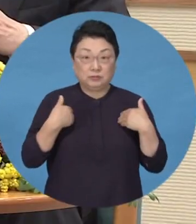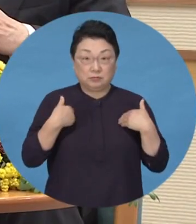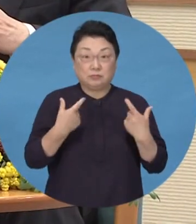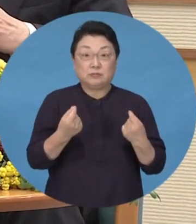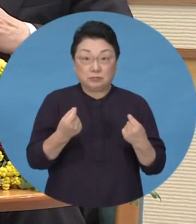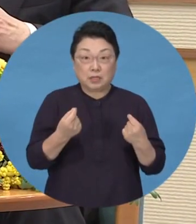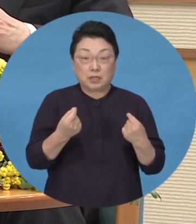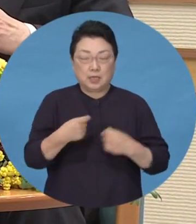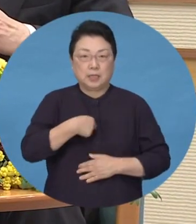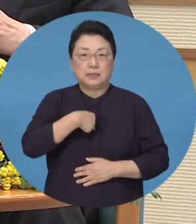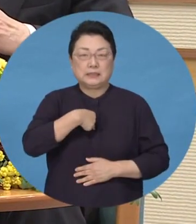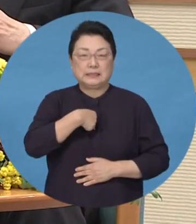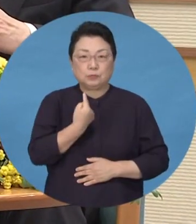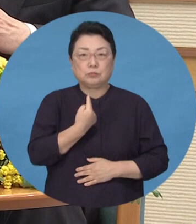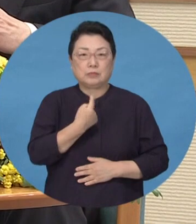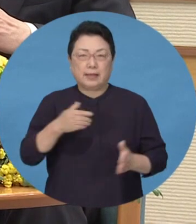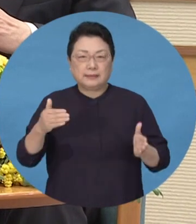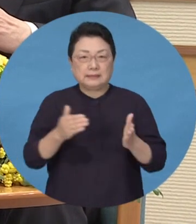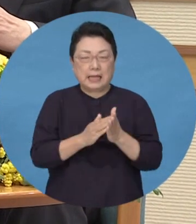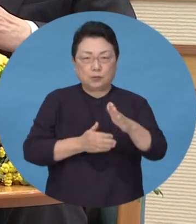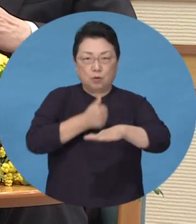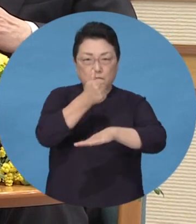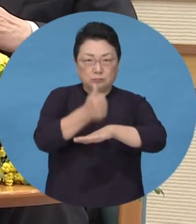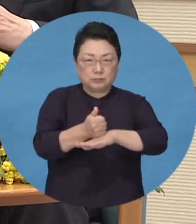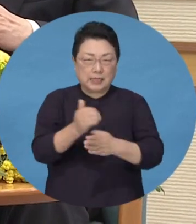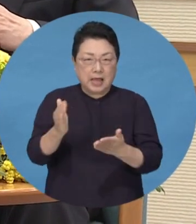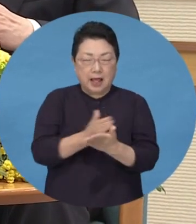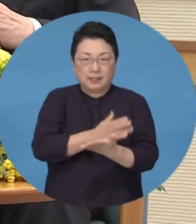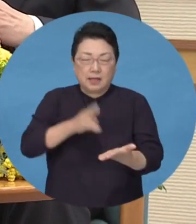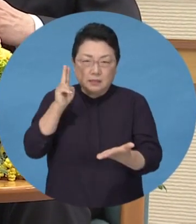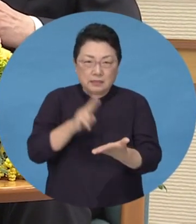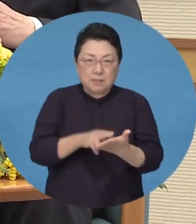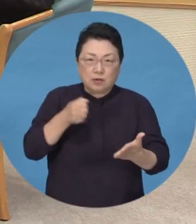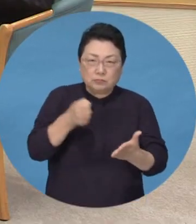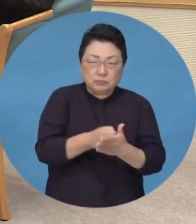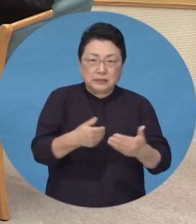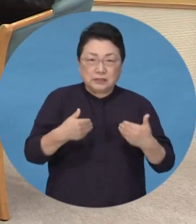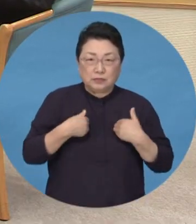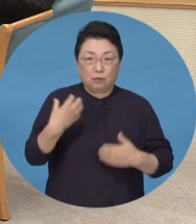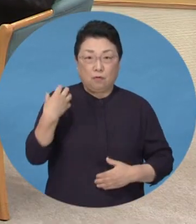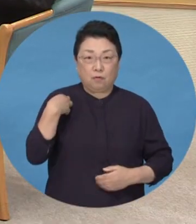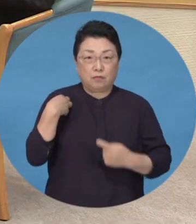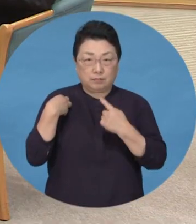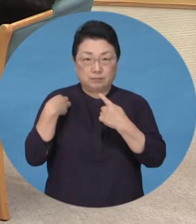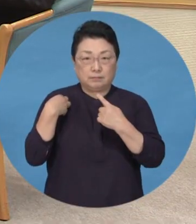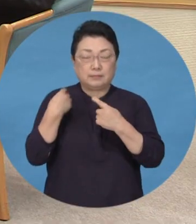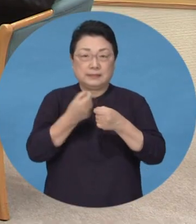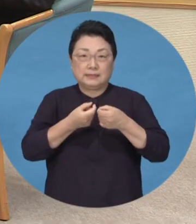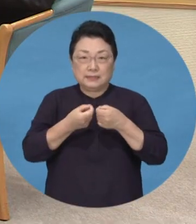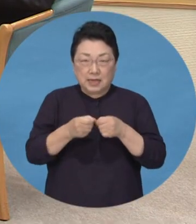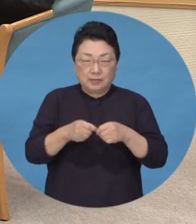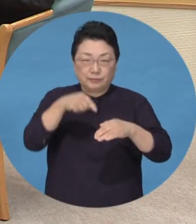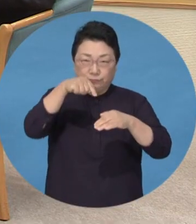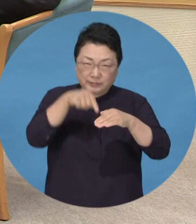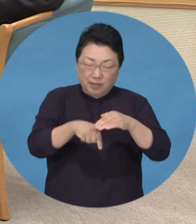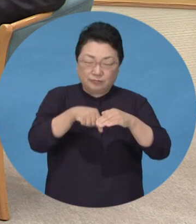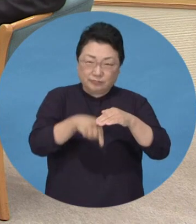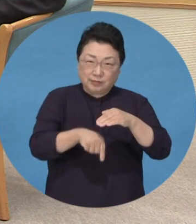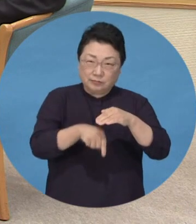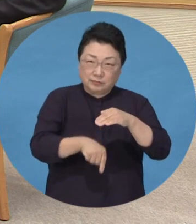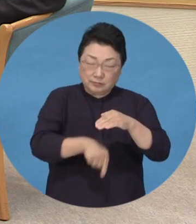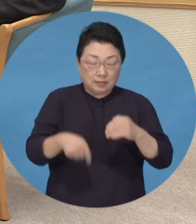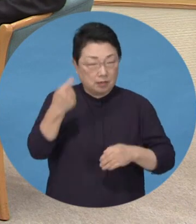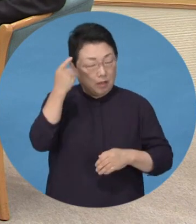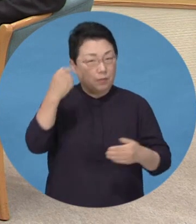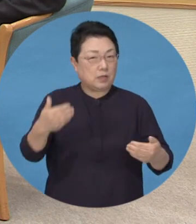ので自分が最後の判断賢者になるわけですのでもう一段も二段様々なものを深掘りしないと